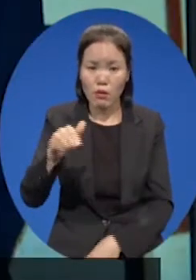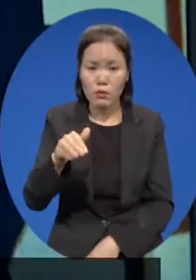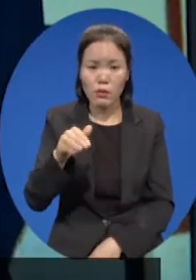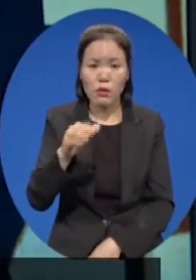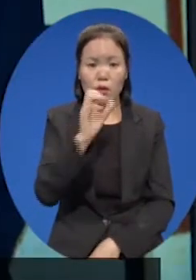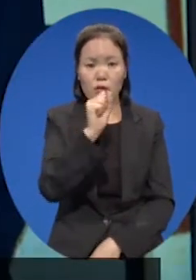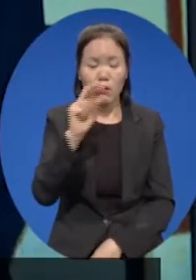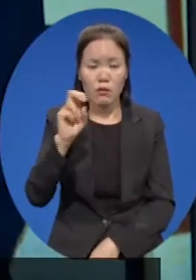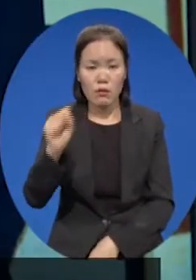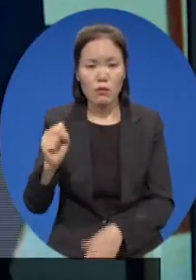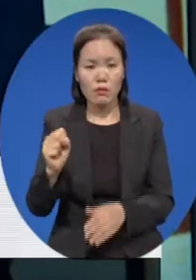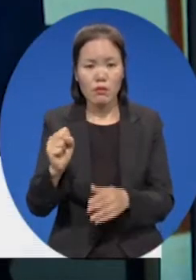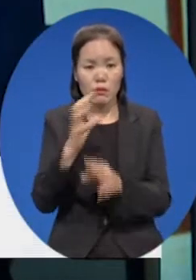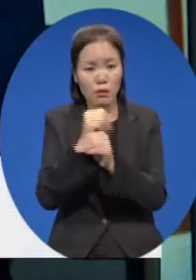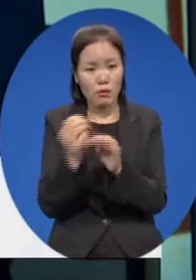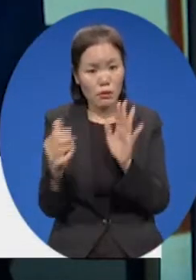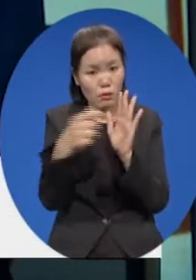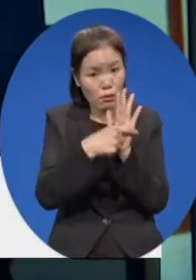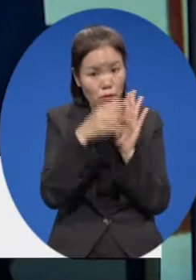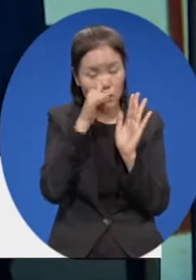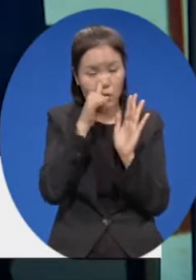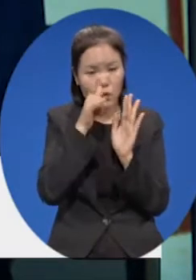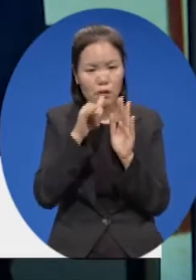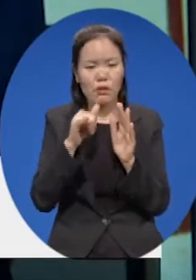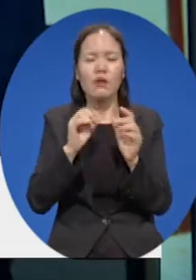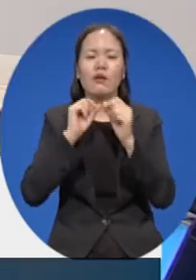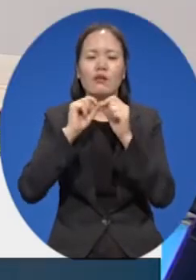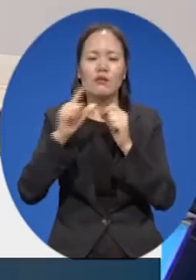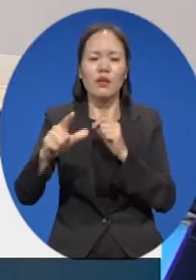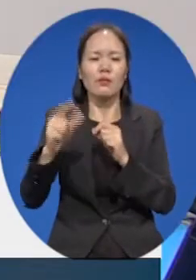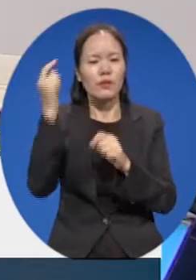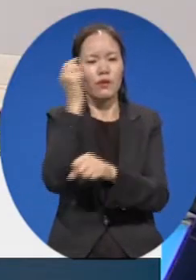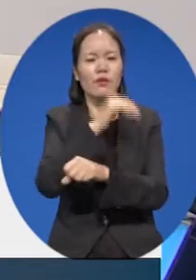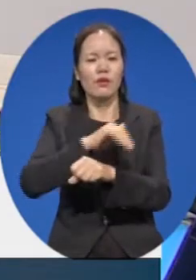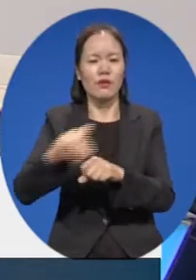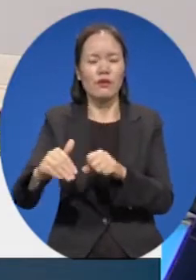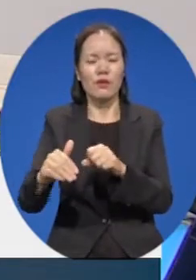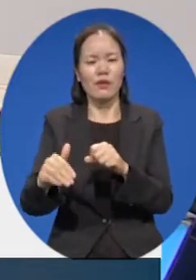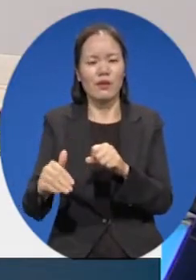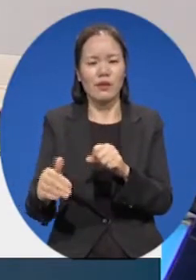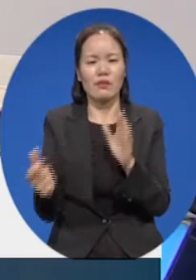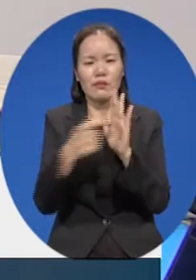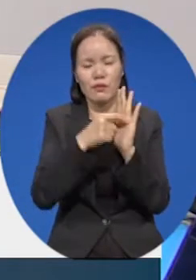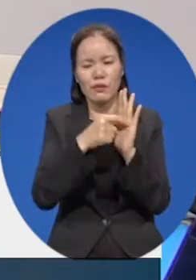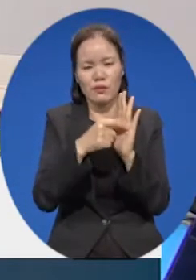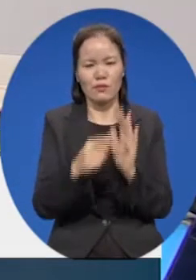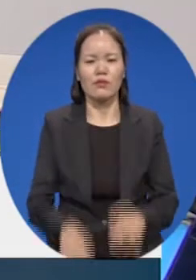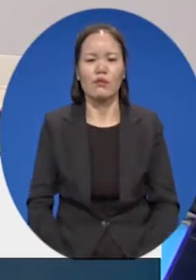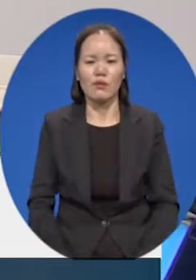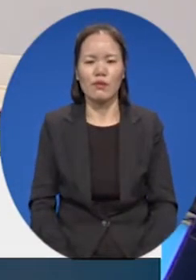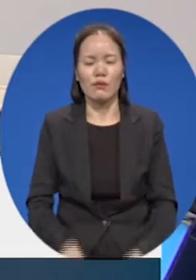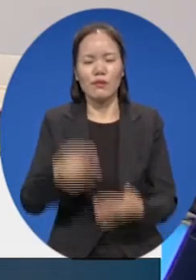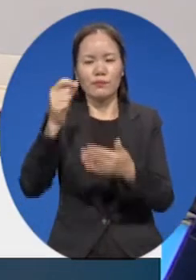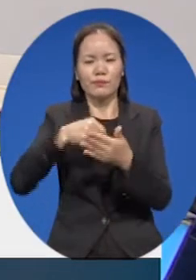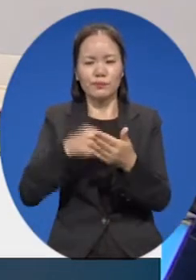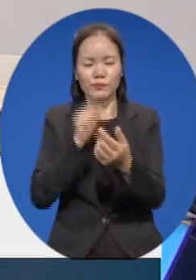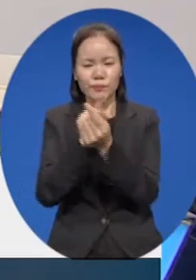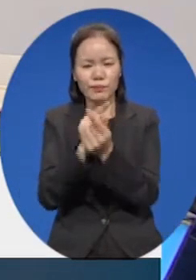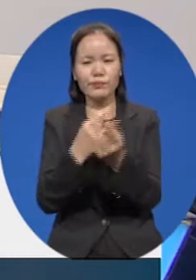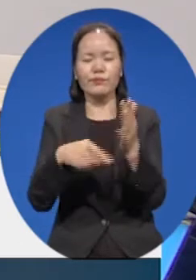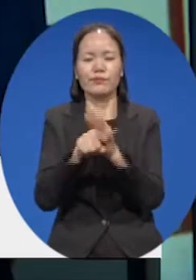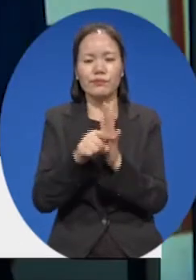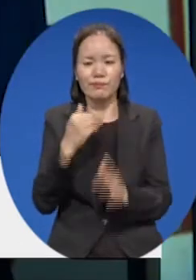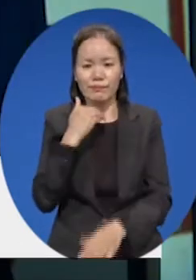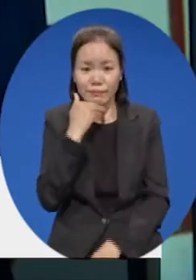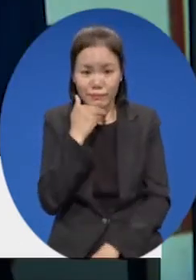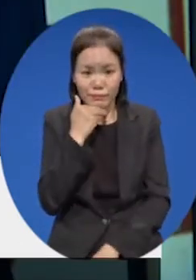일자를 올리셨나요? 블로그에 웬만한 계획들은 다 올리셨기 때문에 추정은 하셨을 수 있을 네. 거라고 봅니다. 아, 그래서 네. 기자가 이분을 만나기 위해서